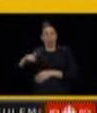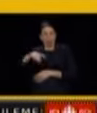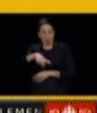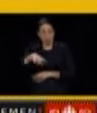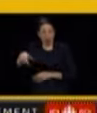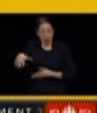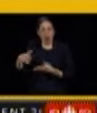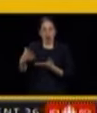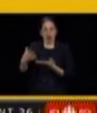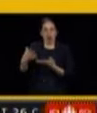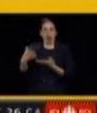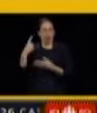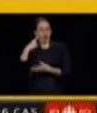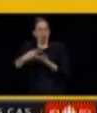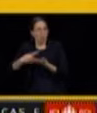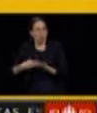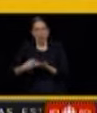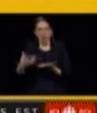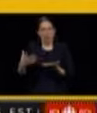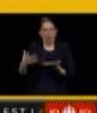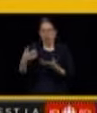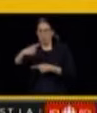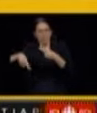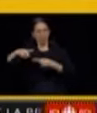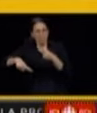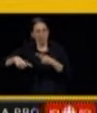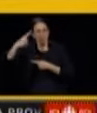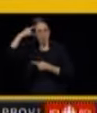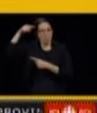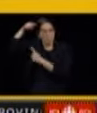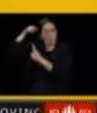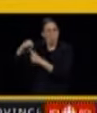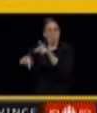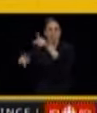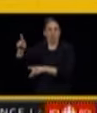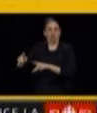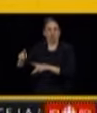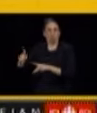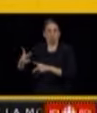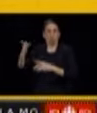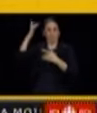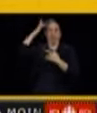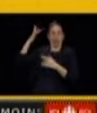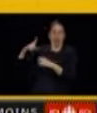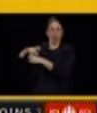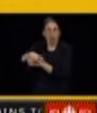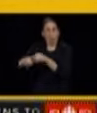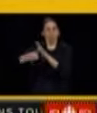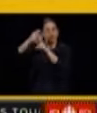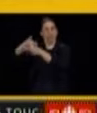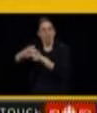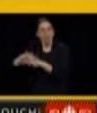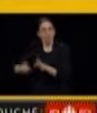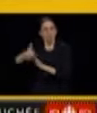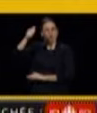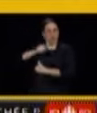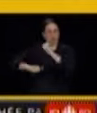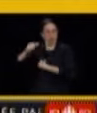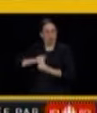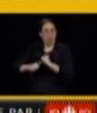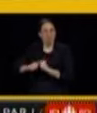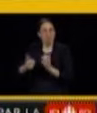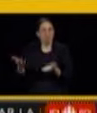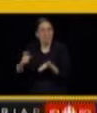anxieux. Quand allez-vous en faire plus pour les personnes atteintes de cancer, plus de traitements et de chirurgie? On est